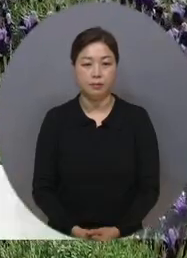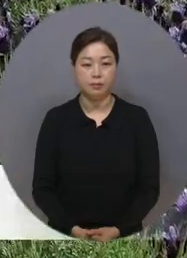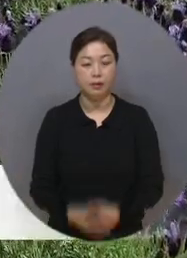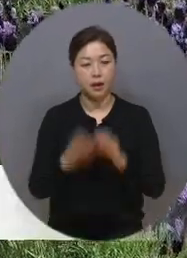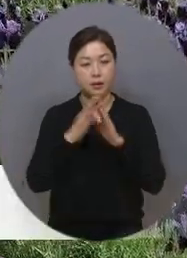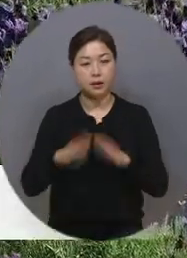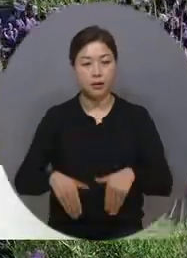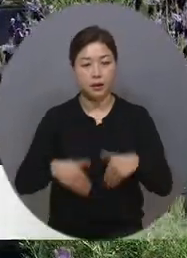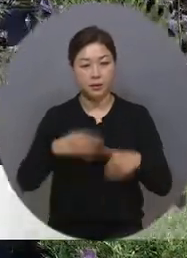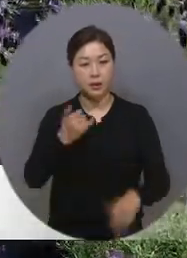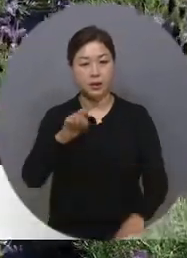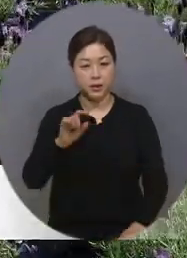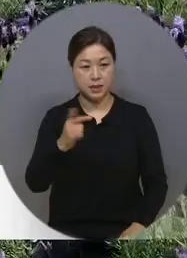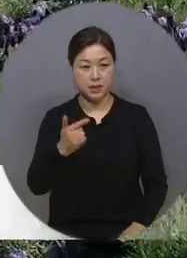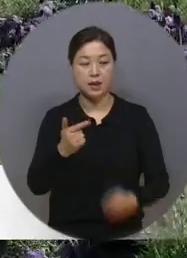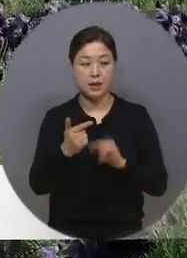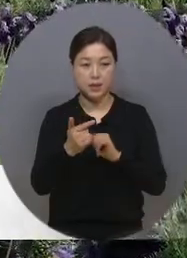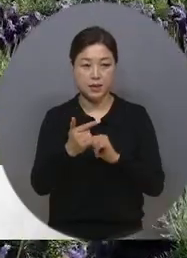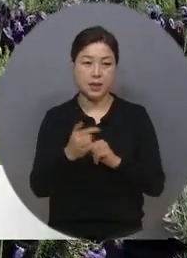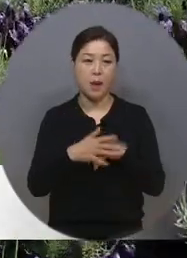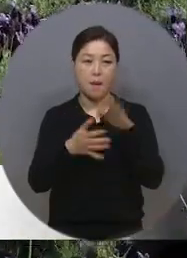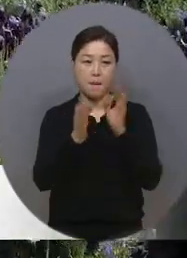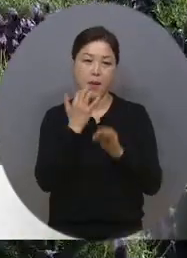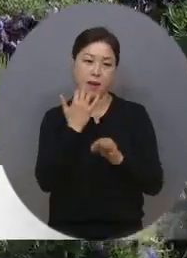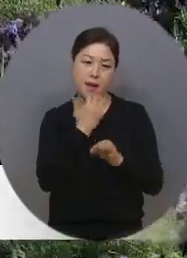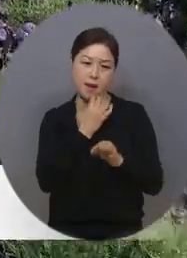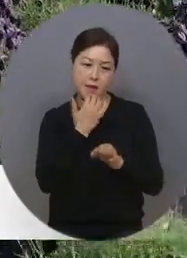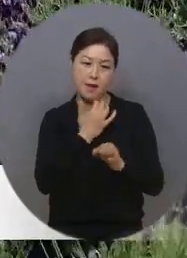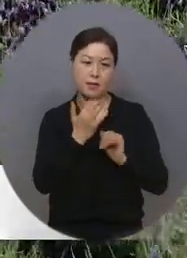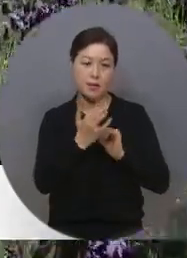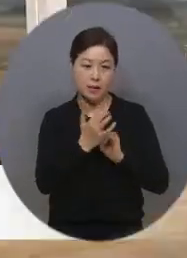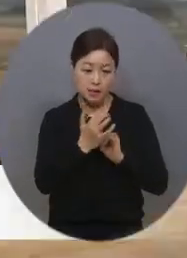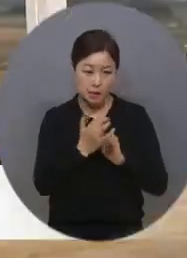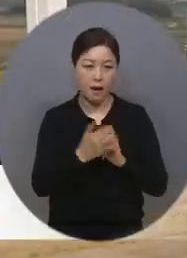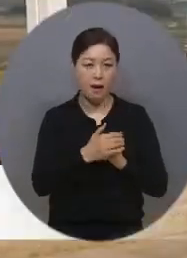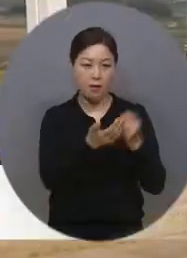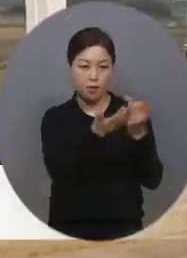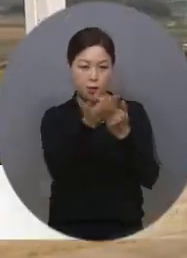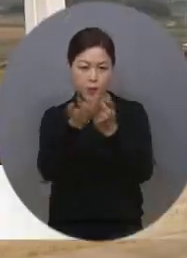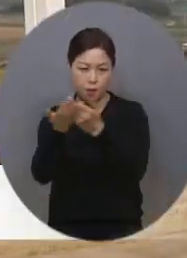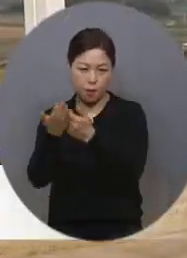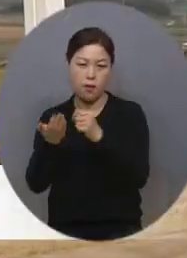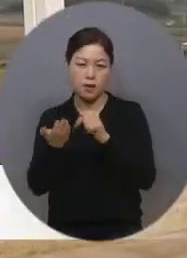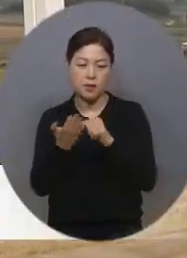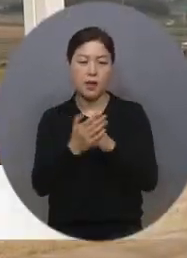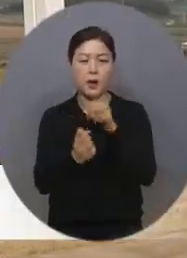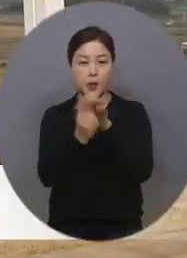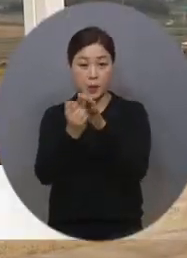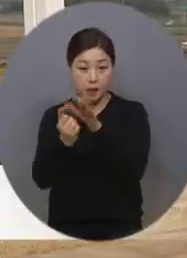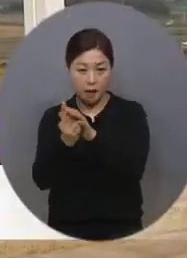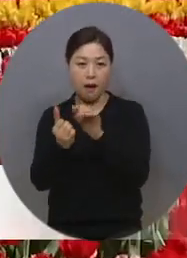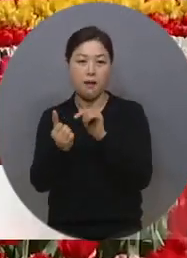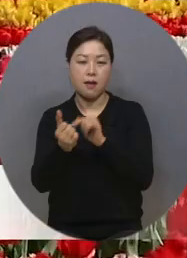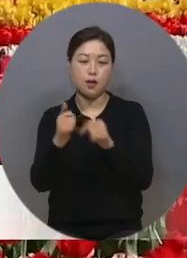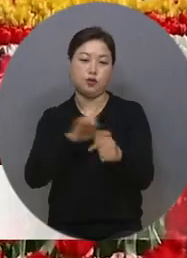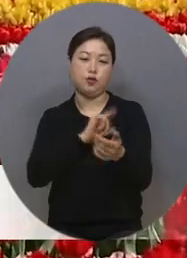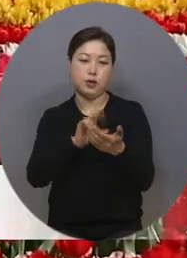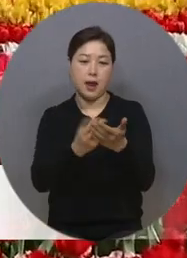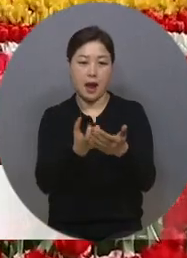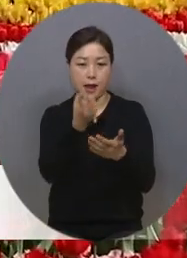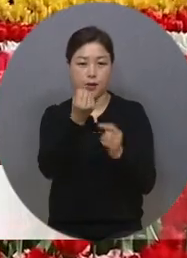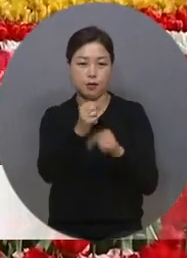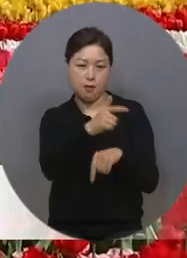전남 신안군은 퍼플섬 반월 박지도, 임자도, 선도 등 각각의 섬마다 특색 있는 주제를 가지고